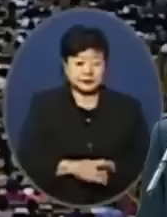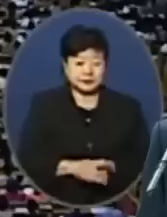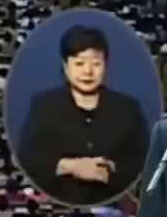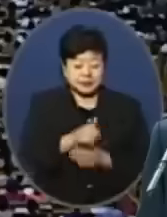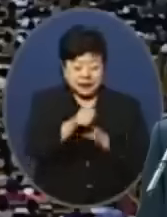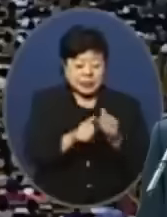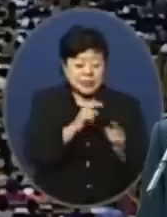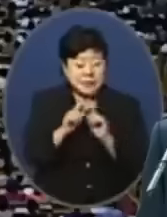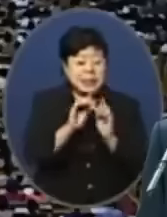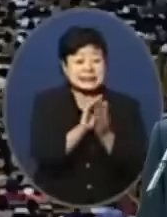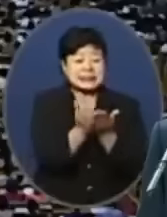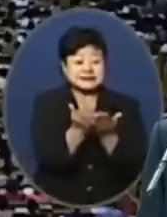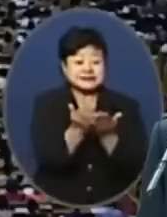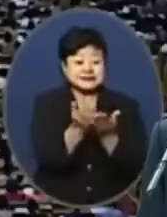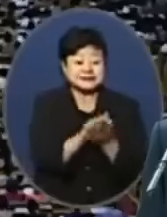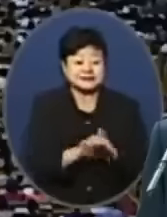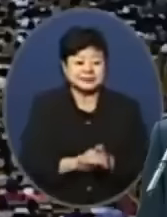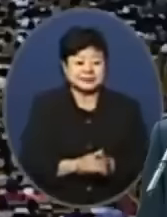하나님의 말씀을